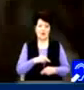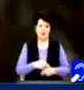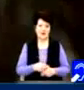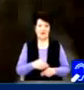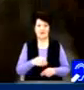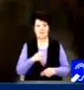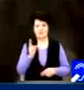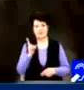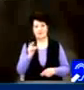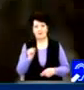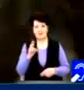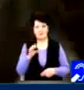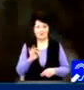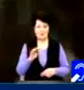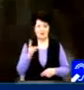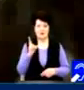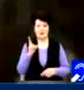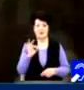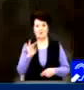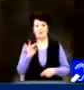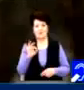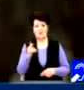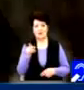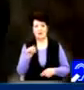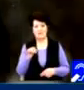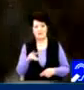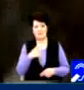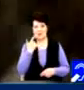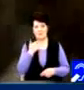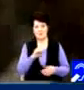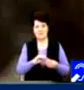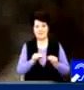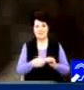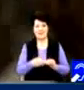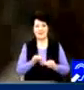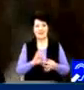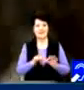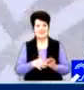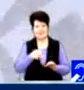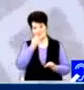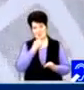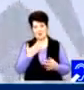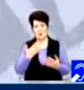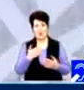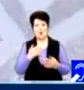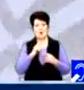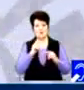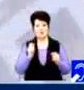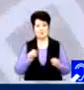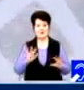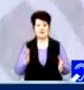de canto să ne gândim la o coregrafie însă nu pot să vă dau mai multe detalii prefer să rămână o surpriză în cadrul emisiunii